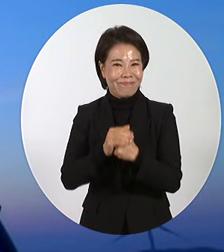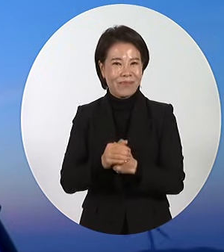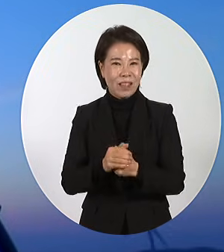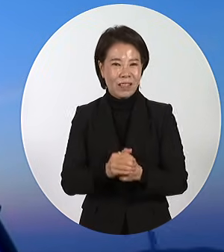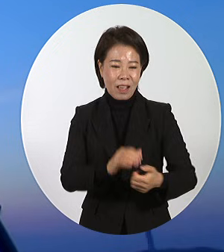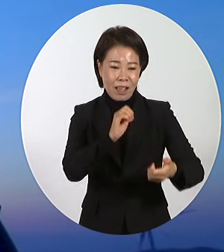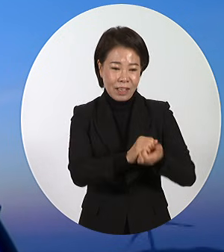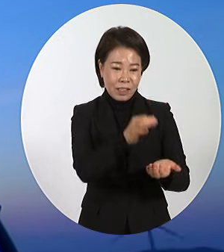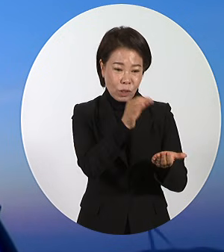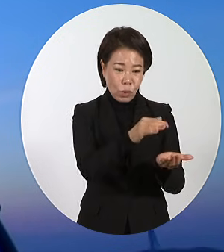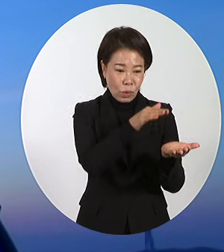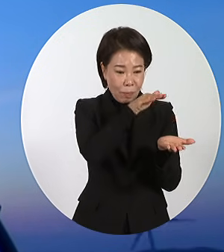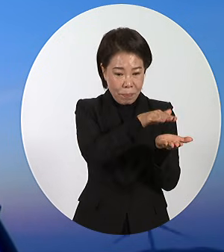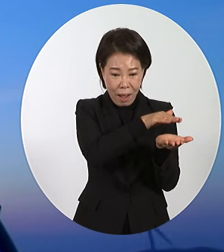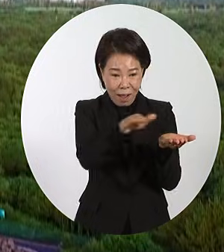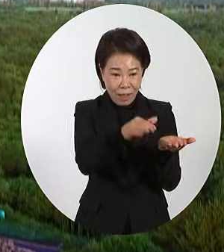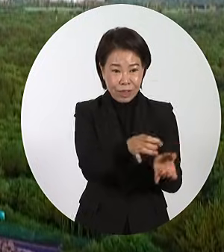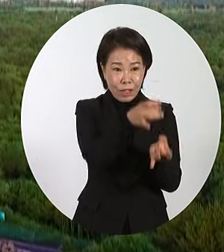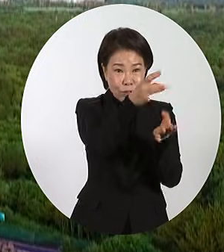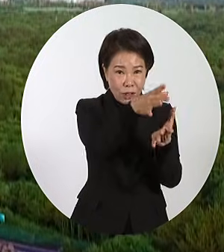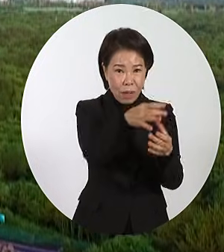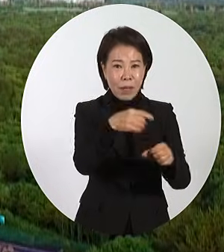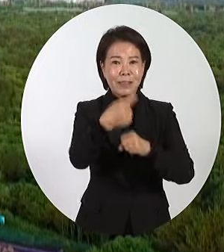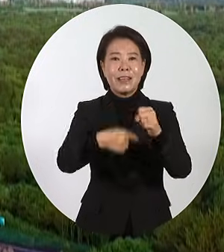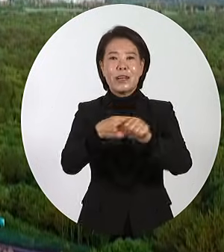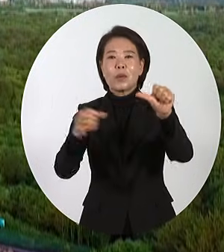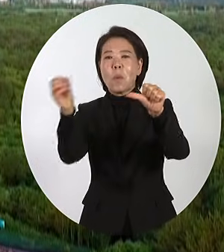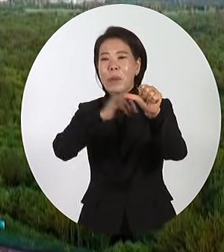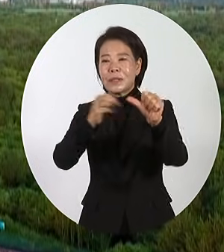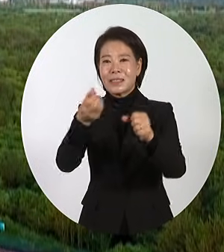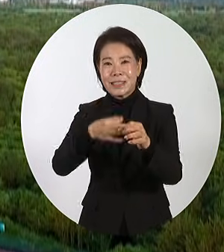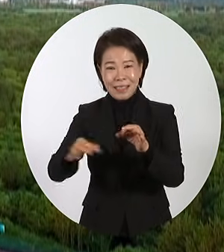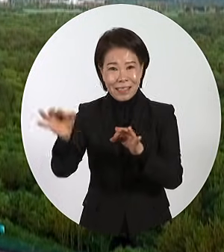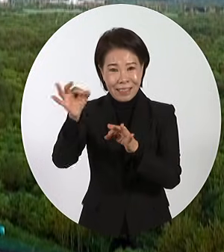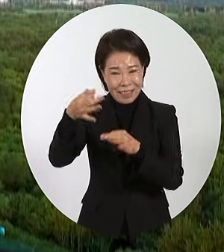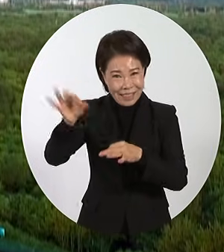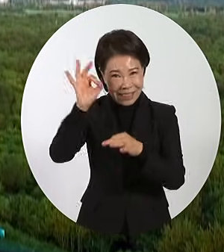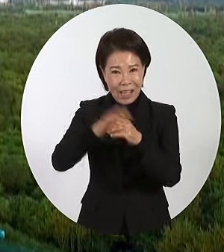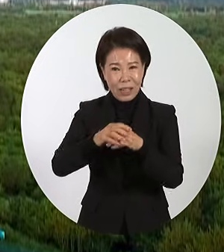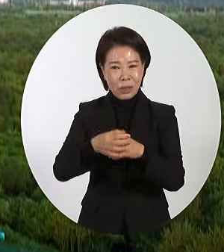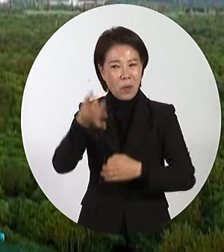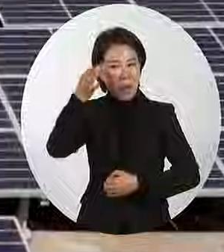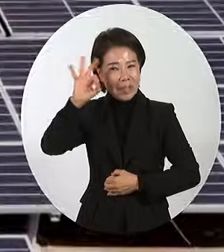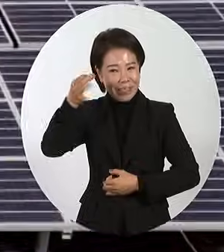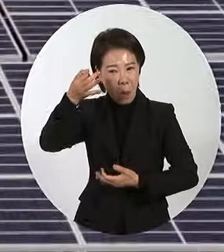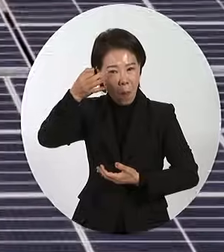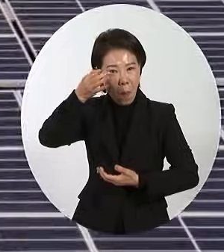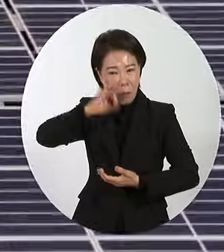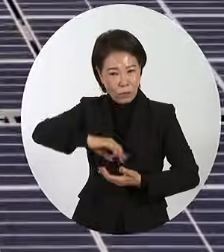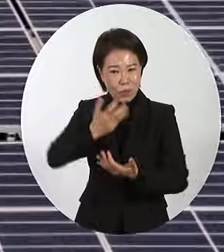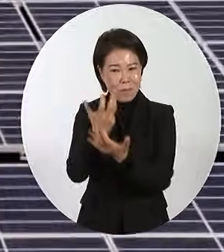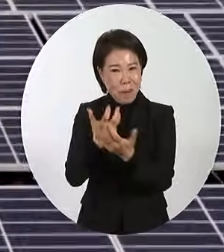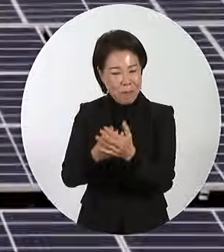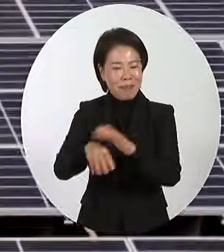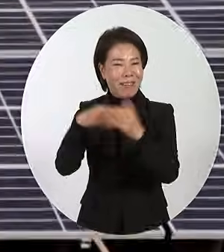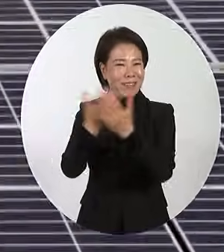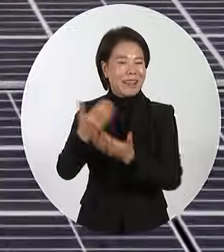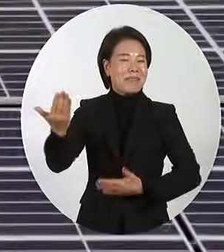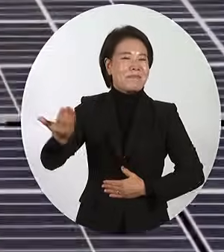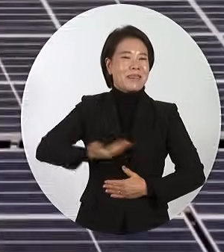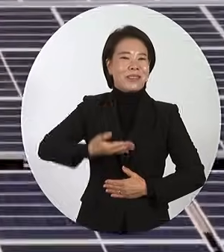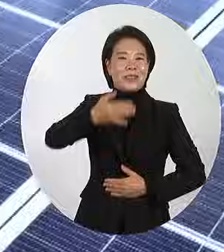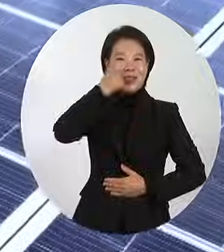도민이 일정 금액을 투자하면 연 5% 수준의 이자와 재생에너지 인증 수익을 받을 수 있는 도민